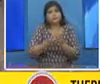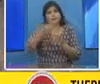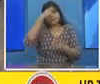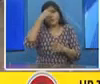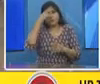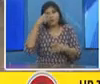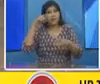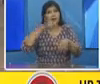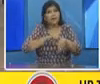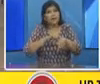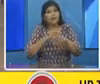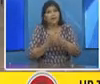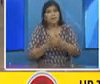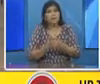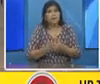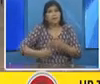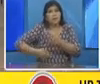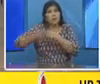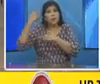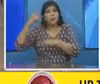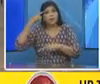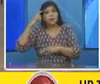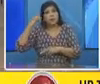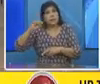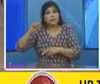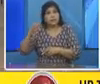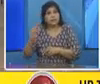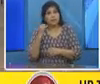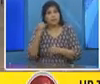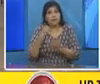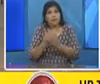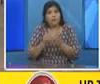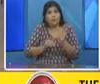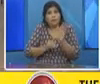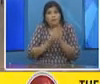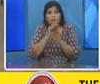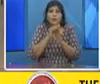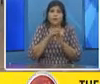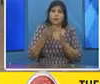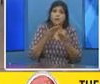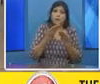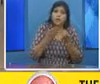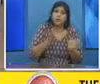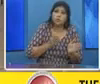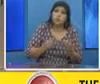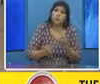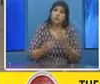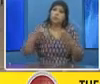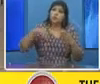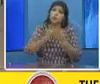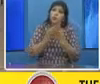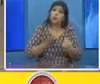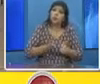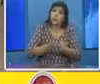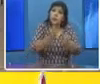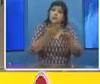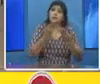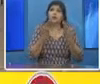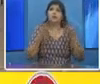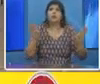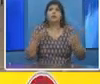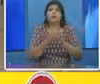संकटों के बीच ऐतिहासिक निर्णय लेकर विकास के नए रास्ते खोल रहा है। मेरे